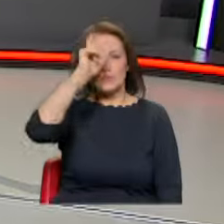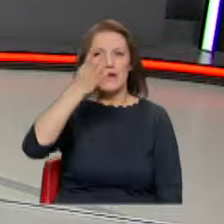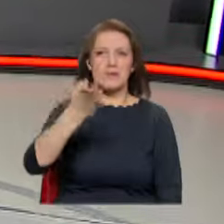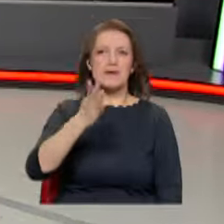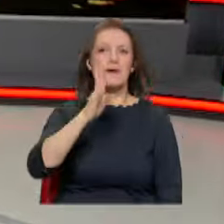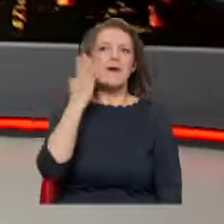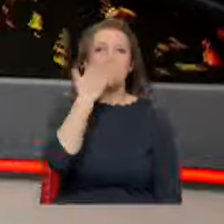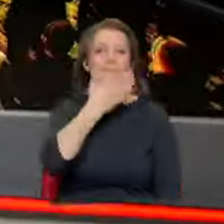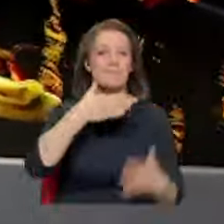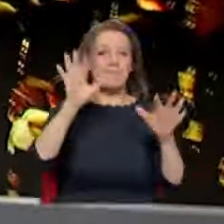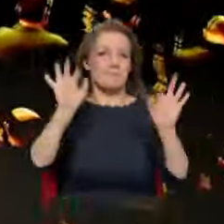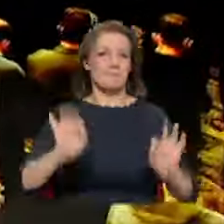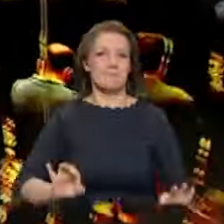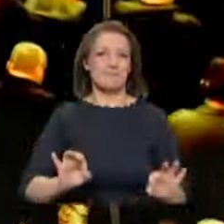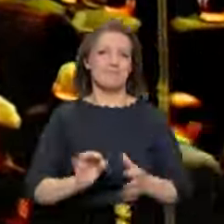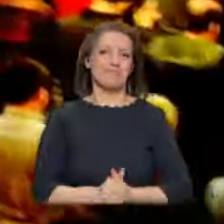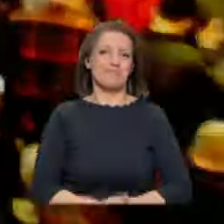başladı.